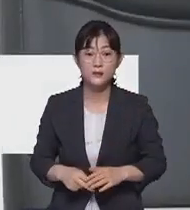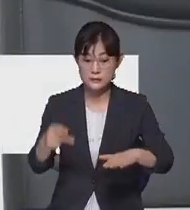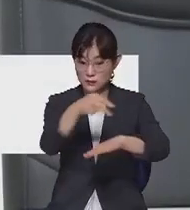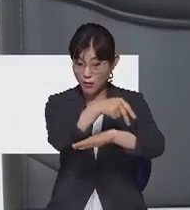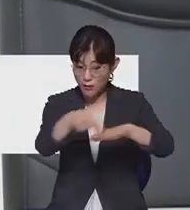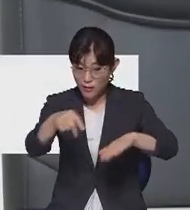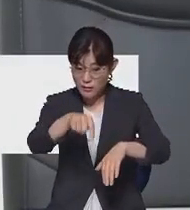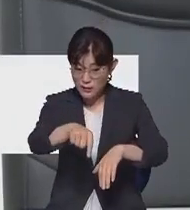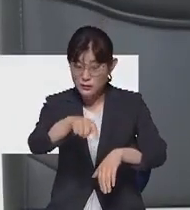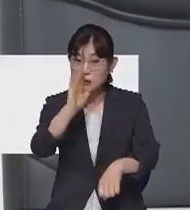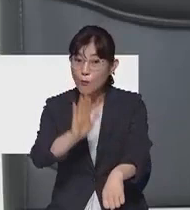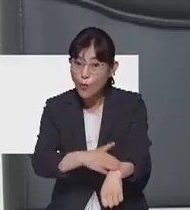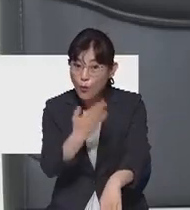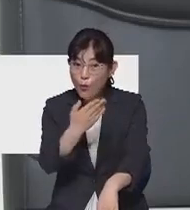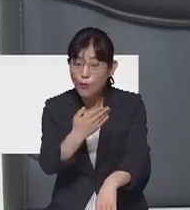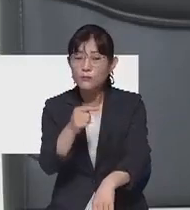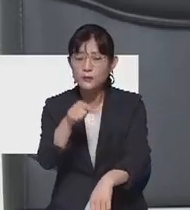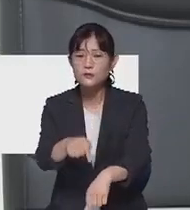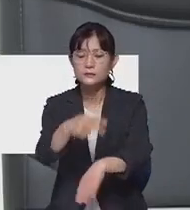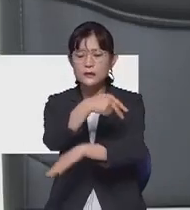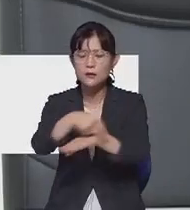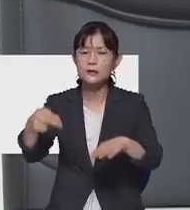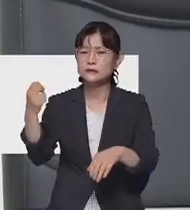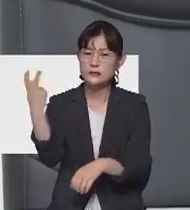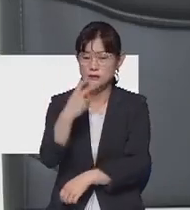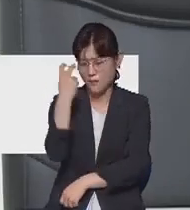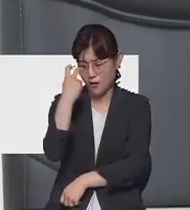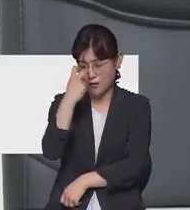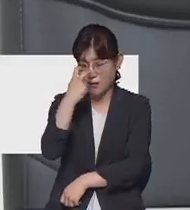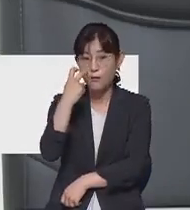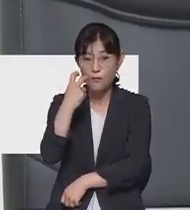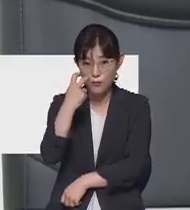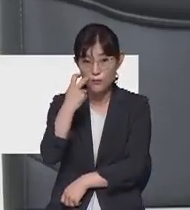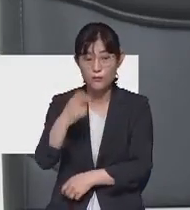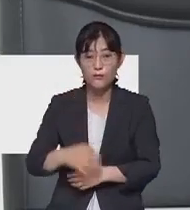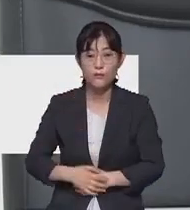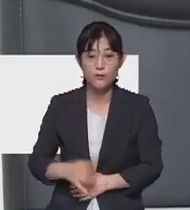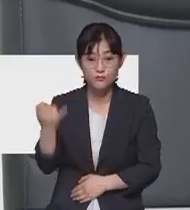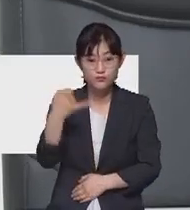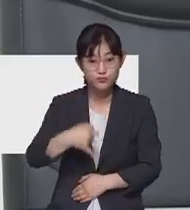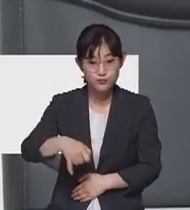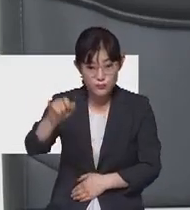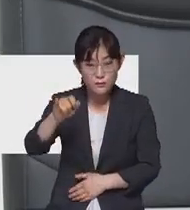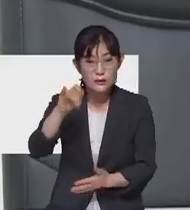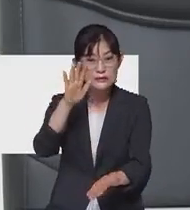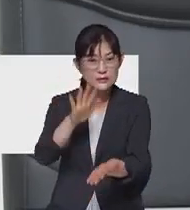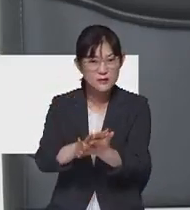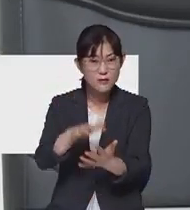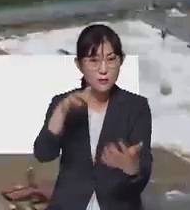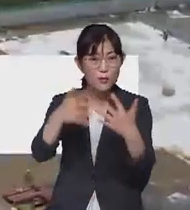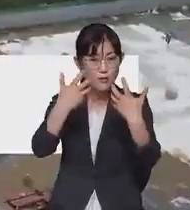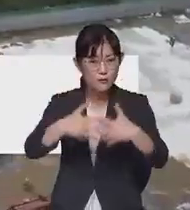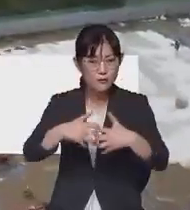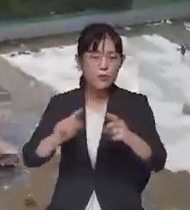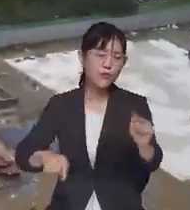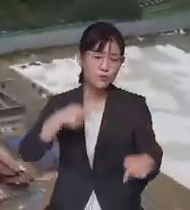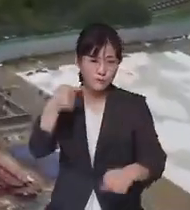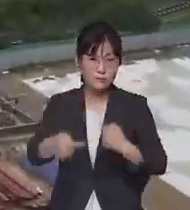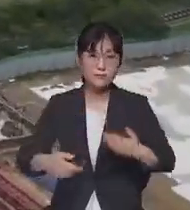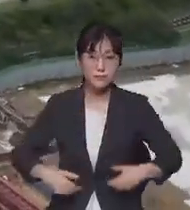잘못됐으면 설교의 날씨 재검토해서 잘못된 열관계에 대한 다 교체를 하라고